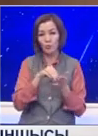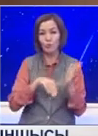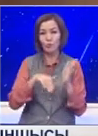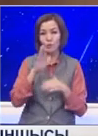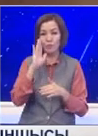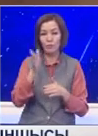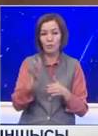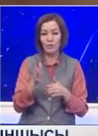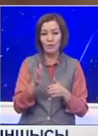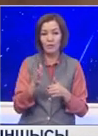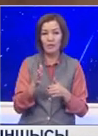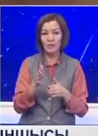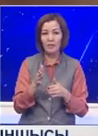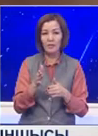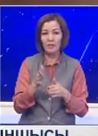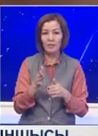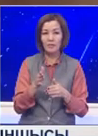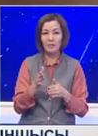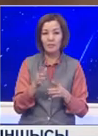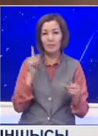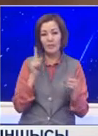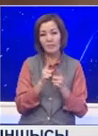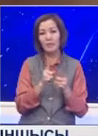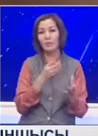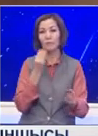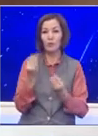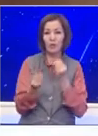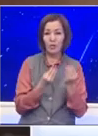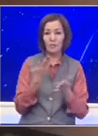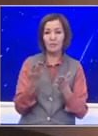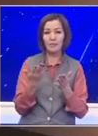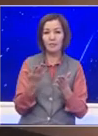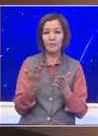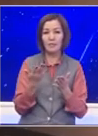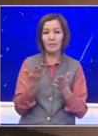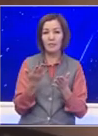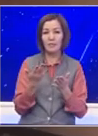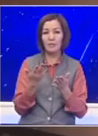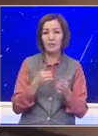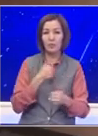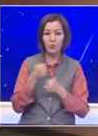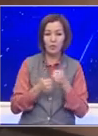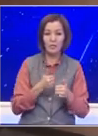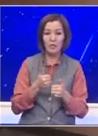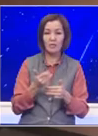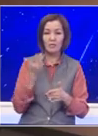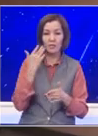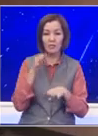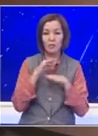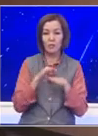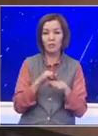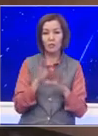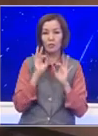ардагер ойыншыларды көріп, бір-бірімізбен бір марқайып қаламыз. Сол және осындай турнирлер көп болса екен деп